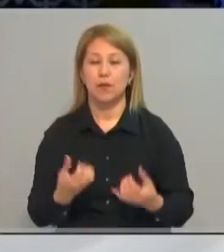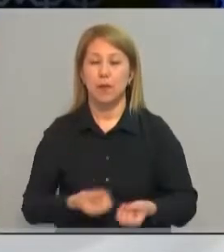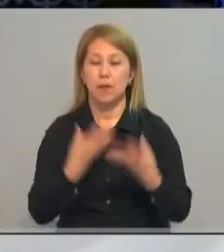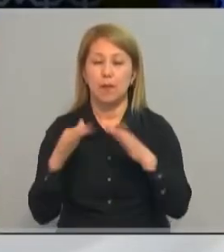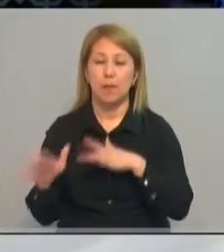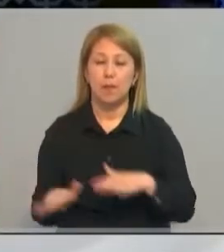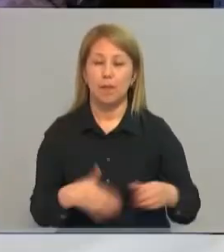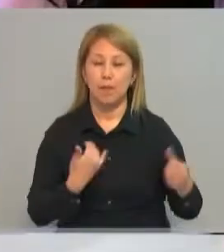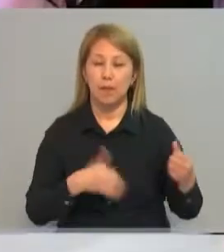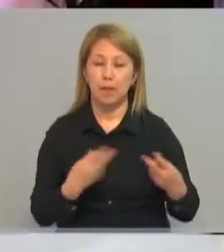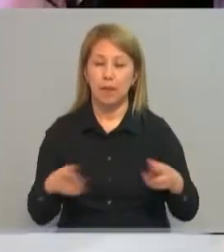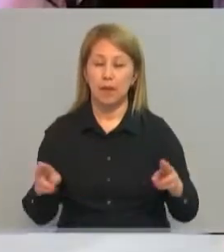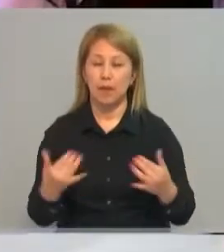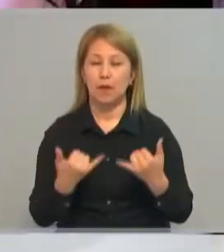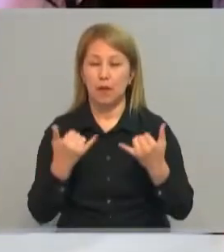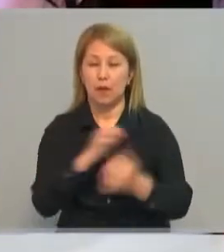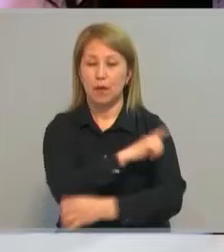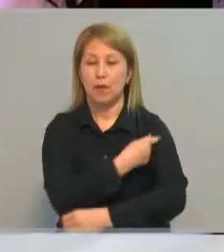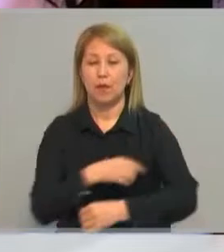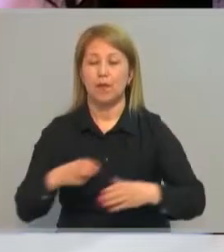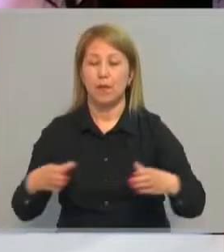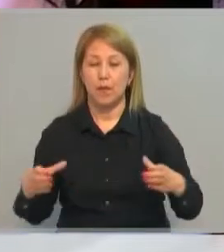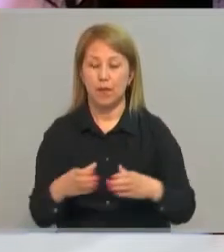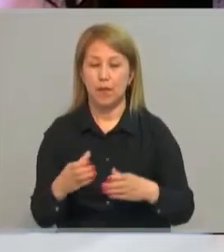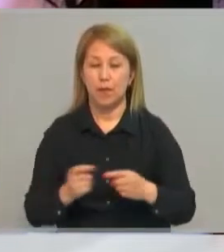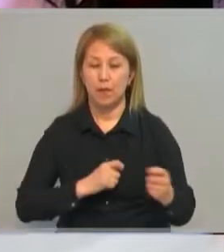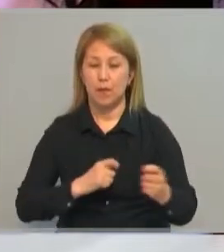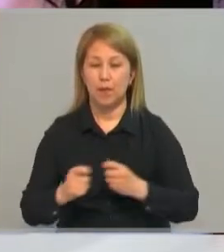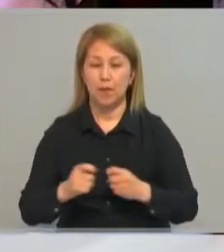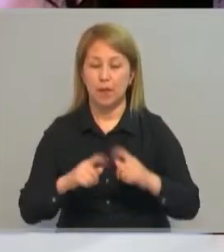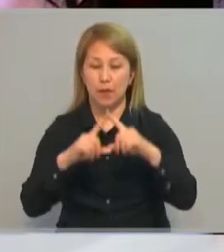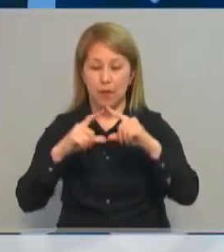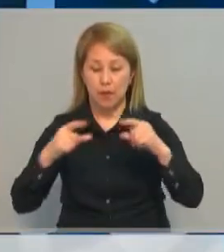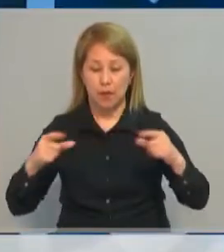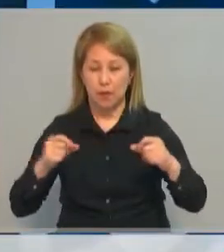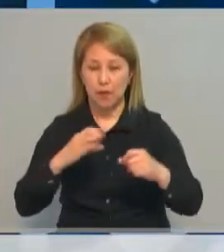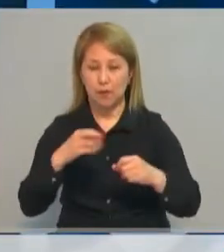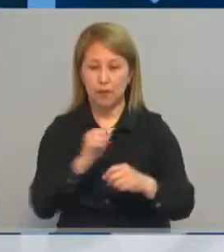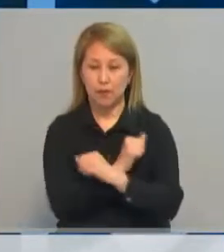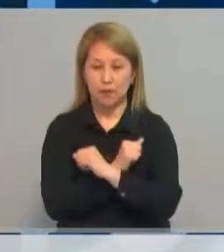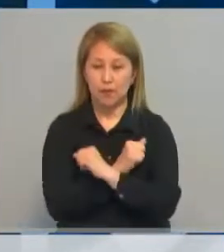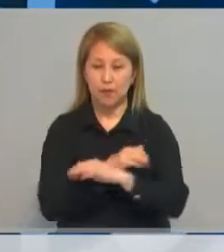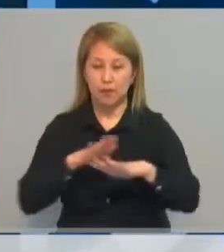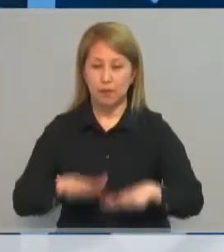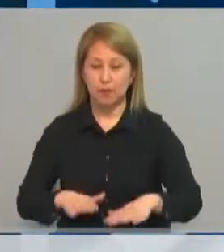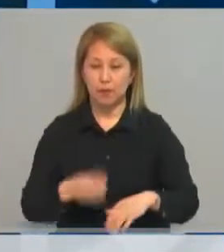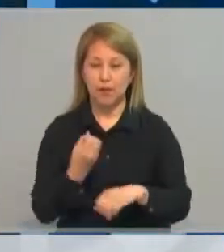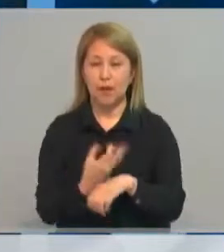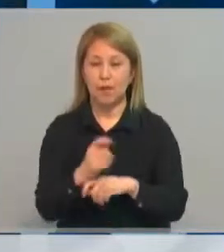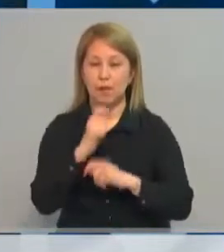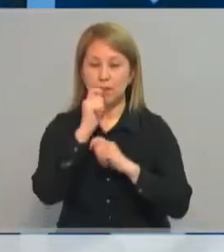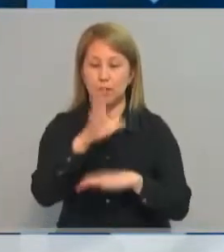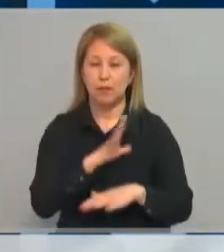звучали добрые пожелания, а лучшим медицинским работникам были вручены путевки в санатории и ценные подарки.